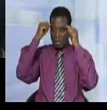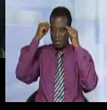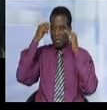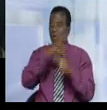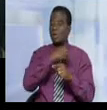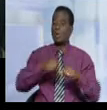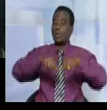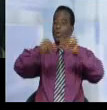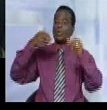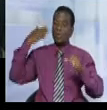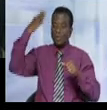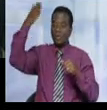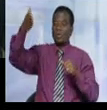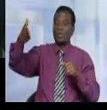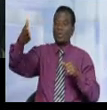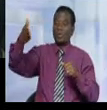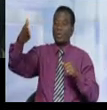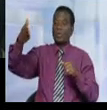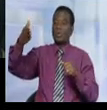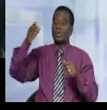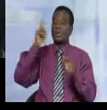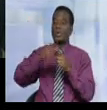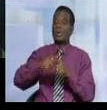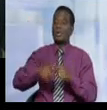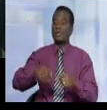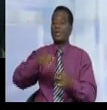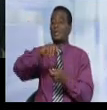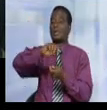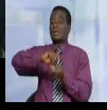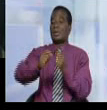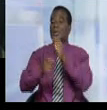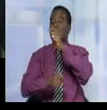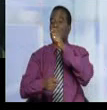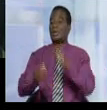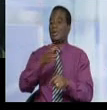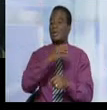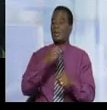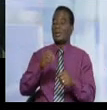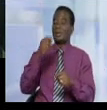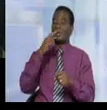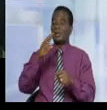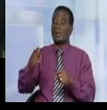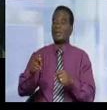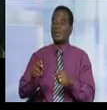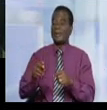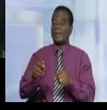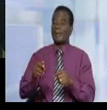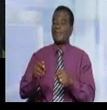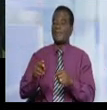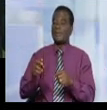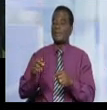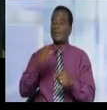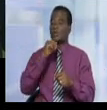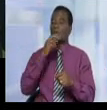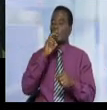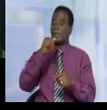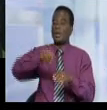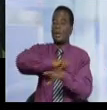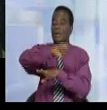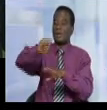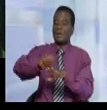et continuera à se détériorer si des mesures appropriées ne sont pas